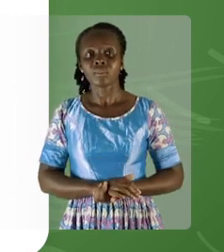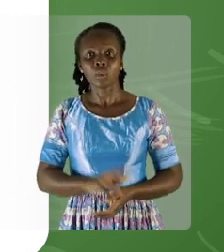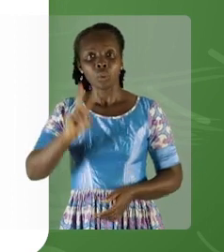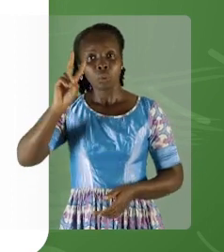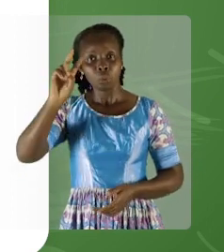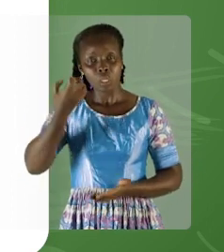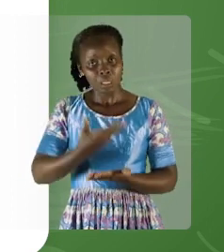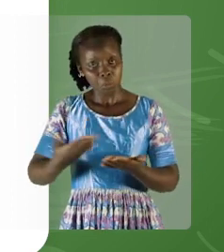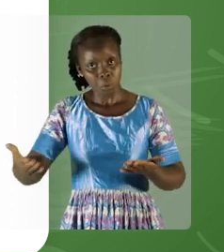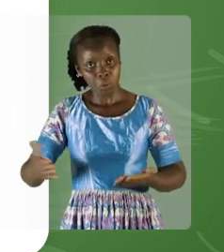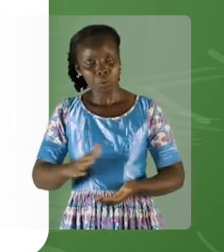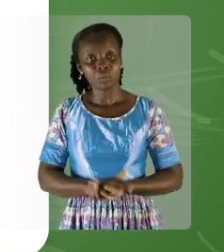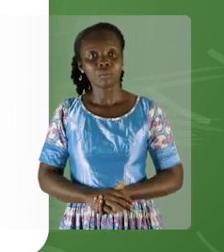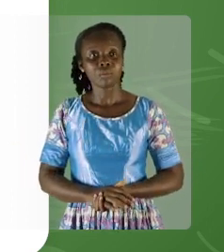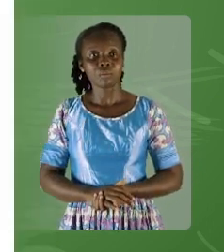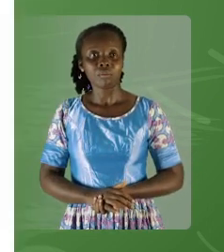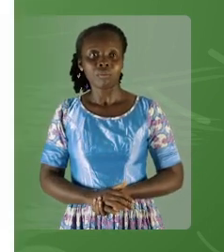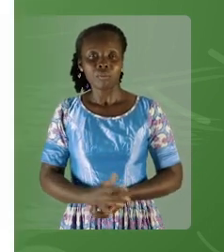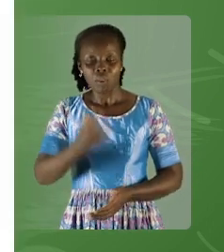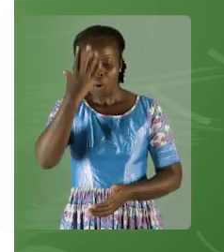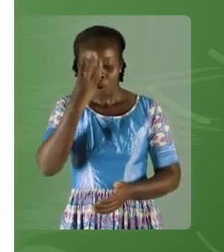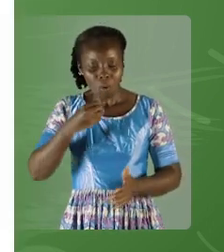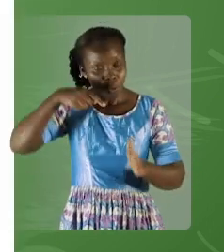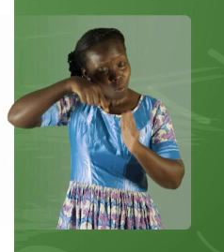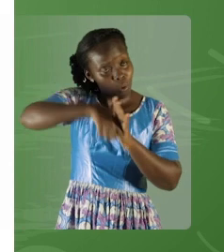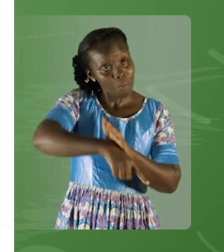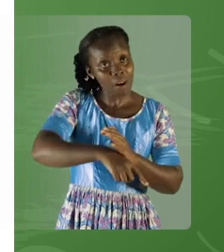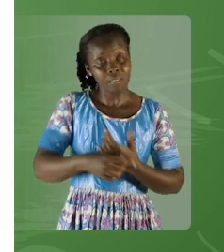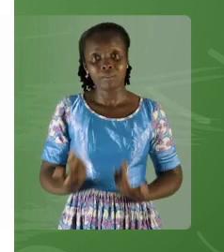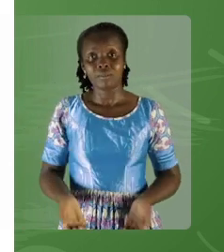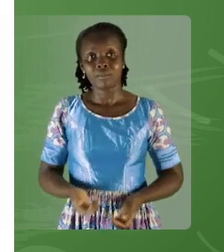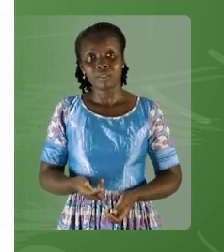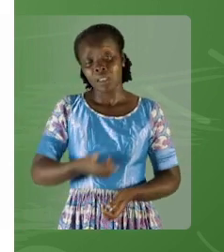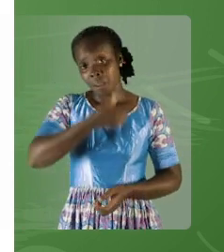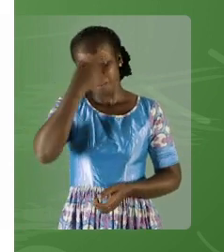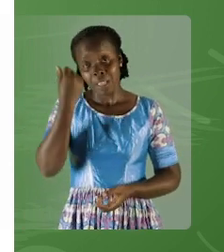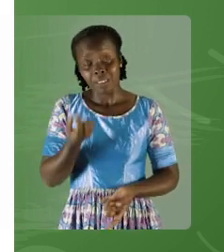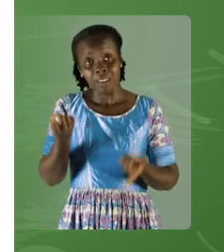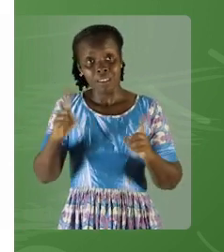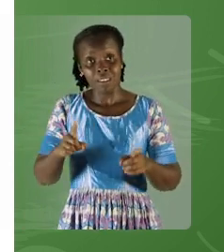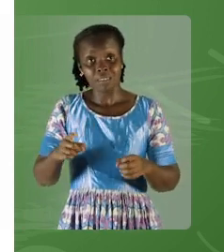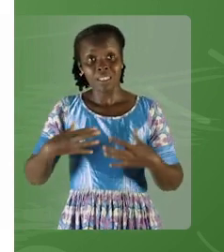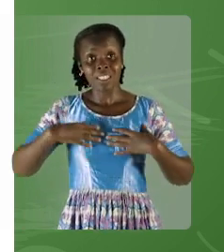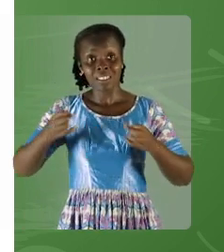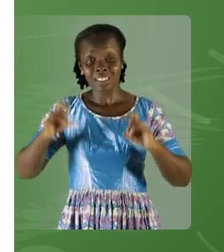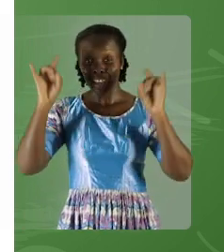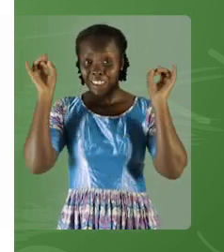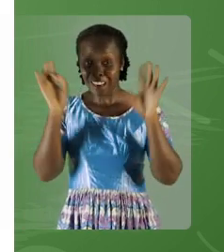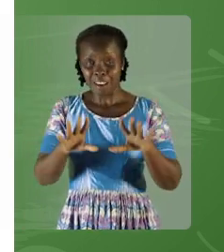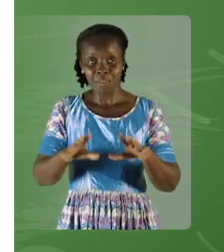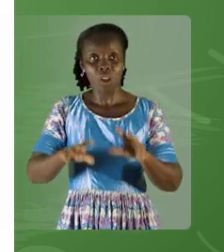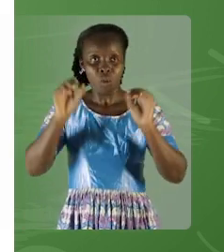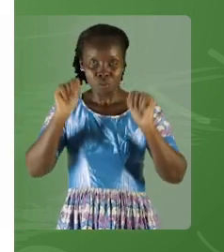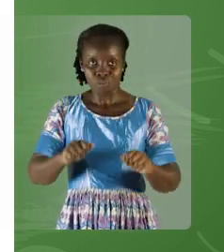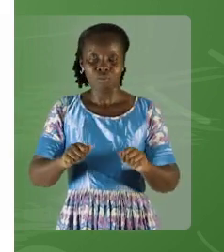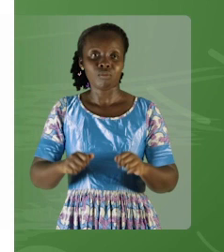En deuxième conséquence, nous pouvons citer le coma, parce que cet état d'aggravation de santé peut